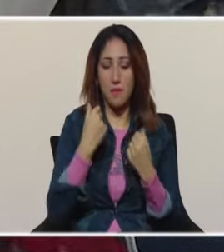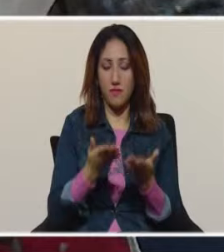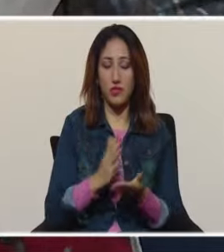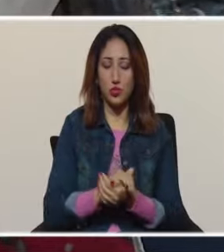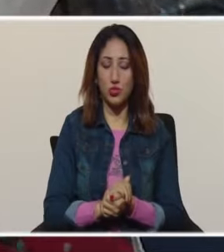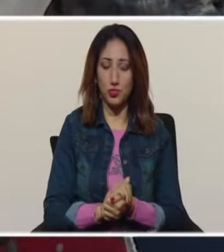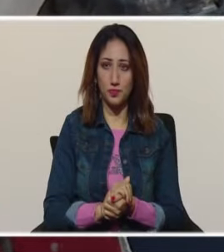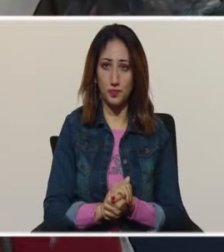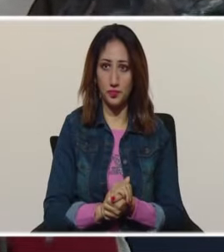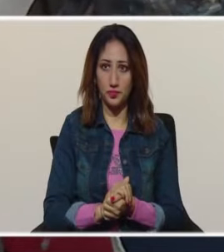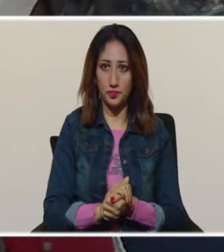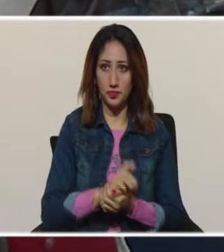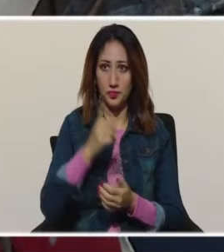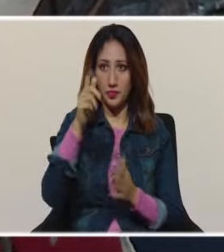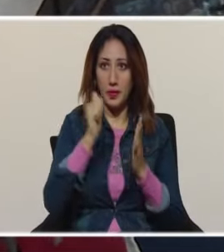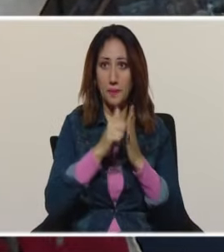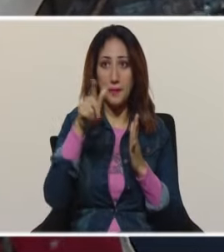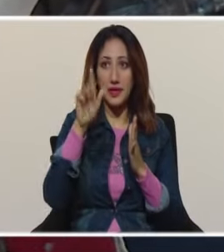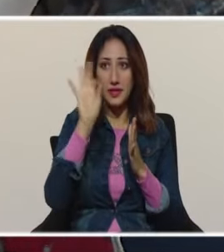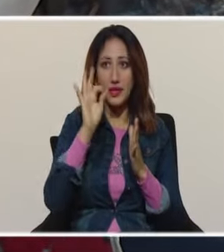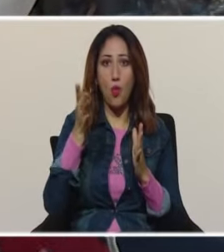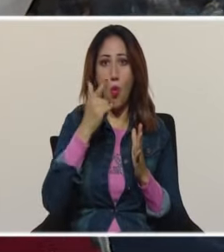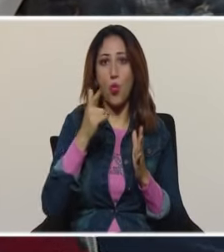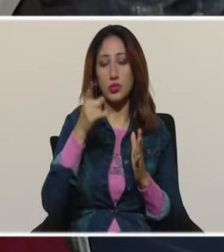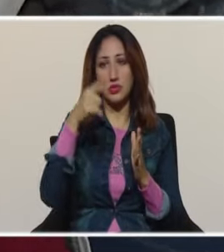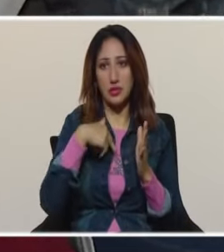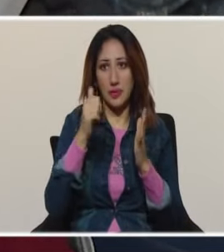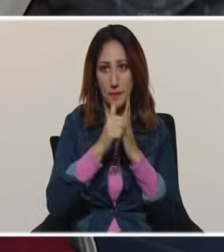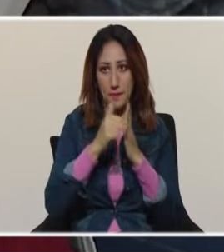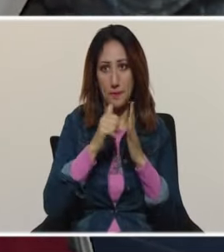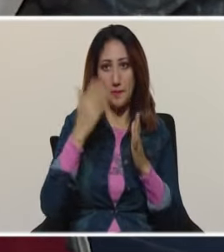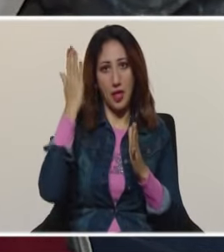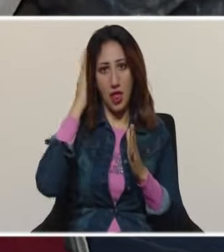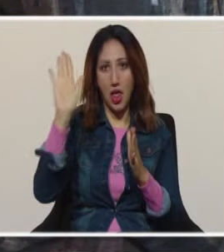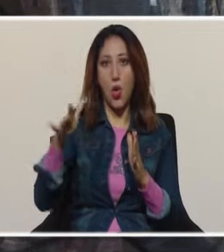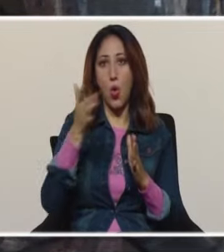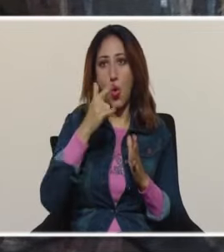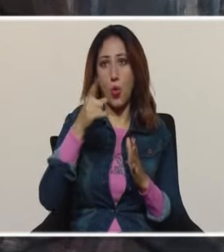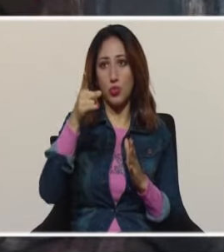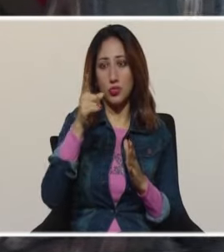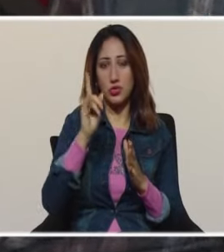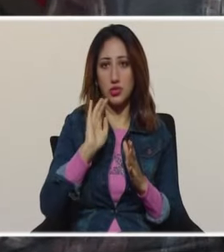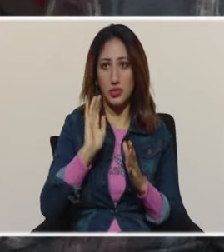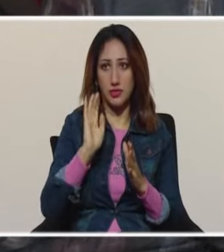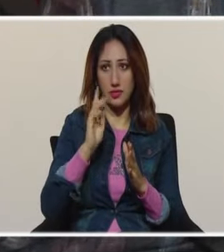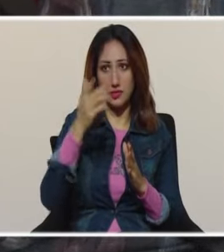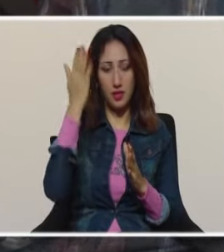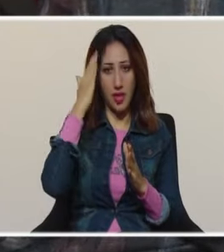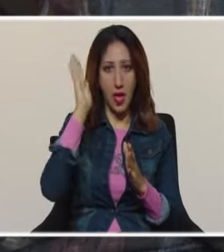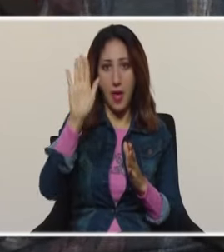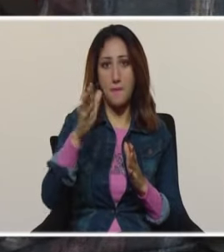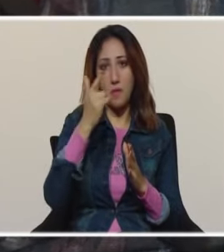امال البيت اللي احنا فيه ده بيت مين؟ اختي وجوز اختي. انت قاعده عند جوز اختي؟ امال الاكل والشرب